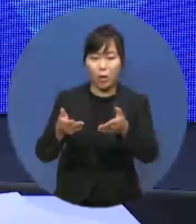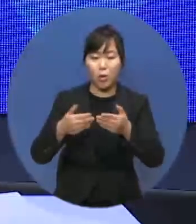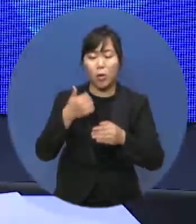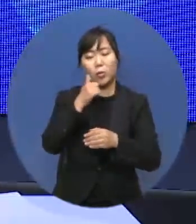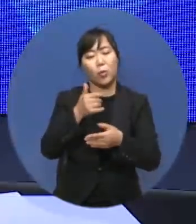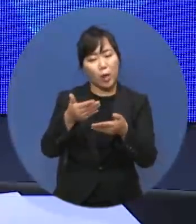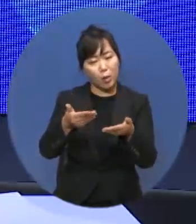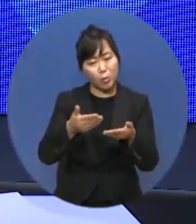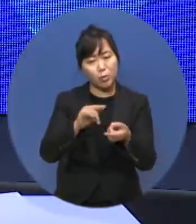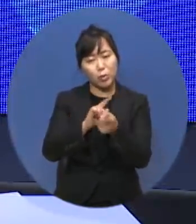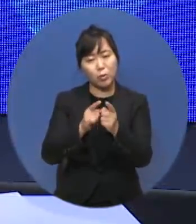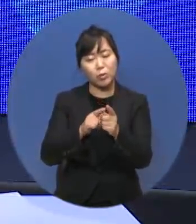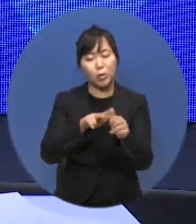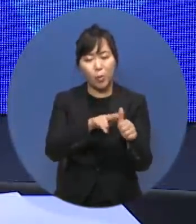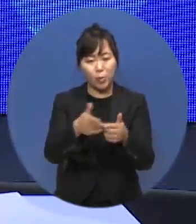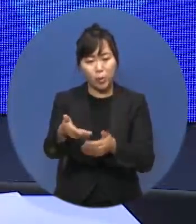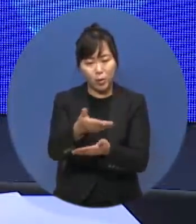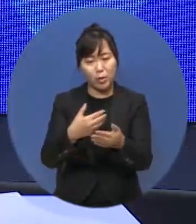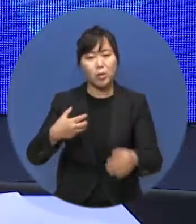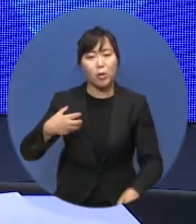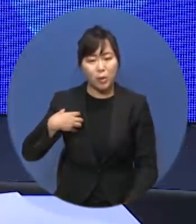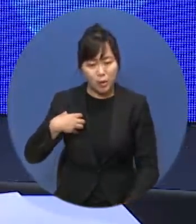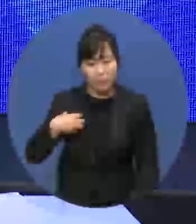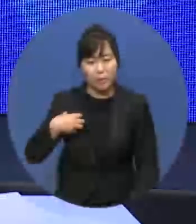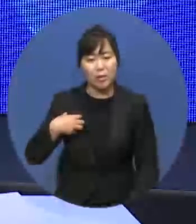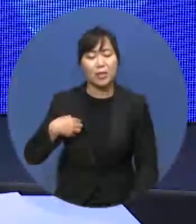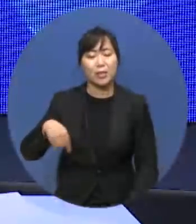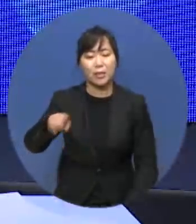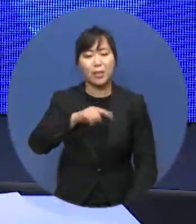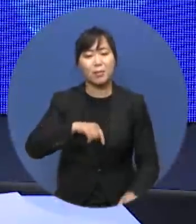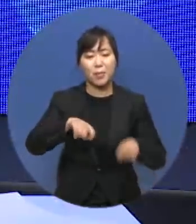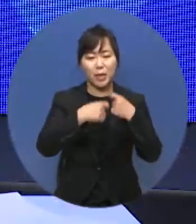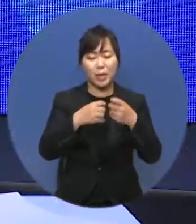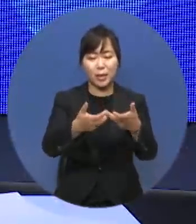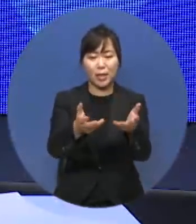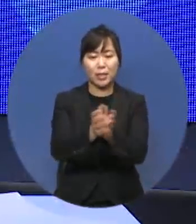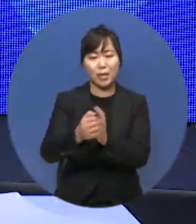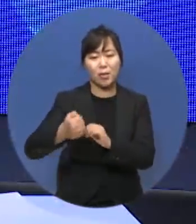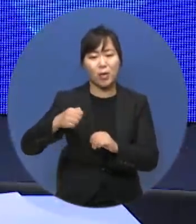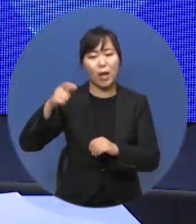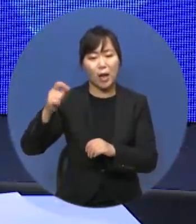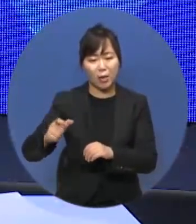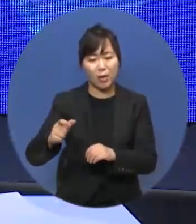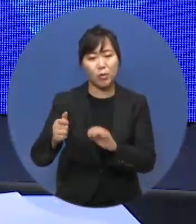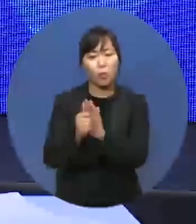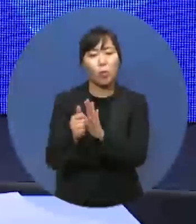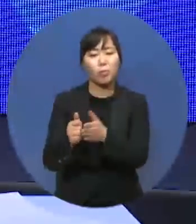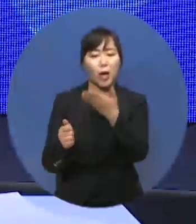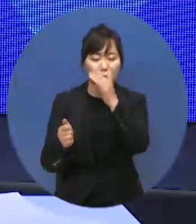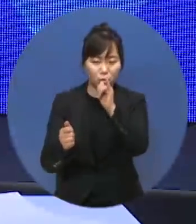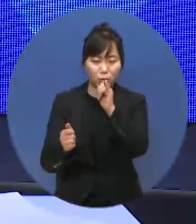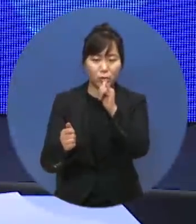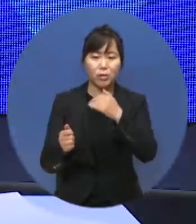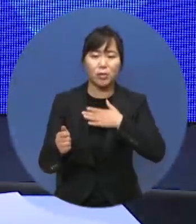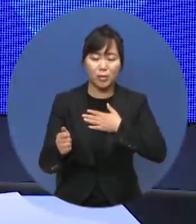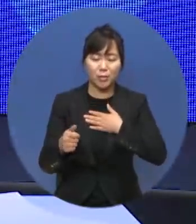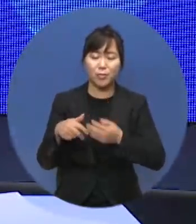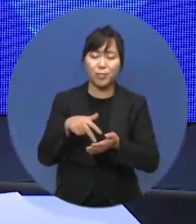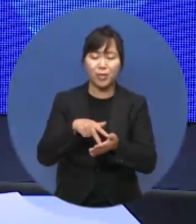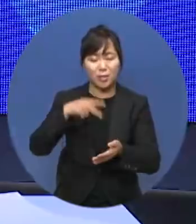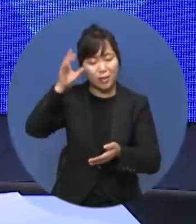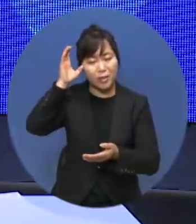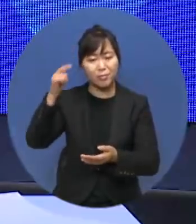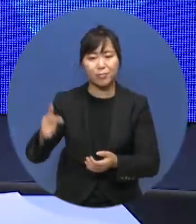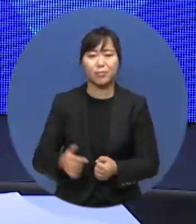해주고 소개도 하고 정보를 제공하는 역할도 하면서 이들에 대한 민간단체 역량 강화하는 데 좀 도움을 줄 수 있을 것이라고 저는 개인적으로 기대를